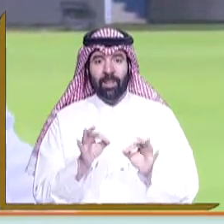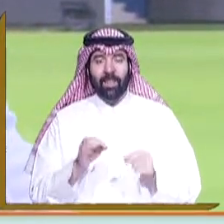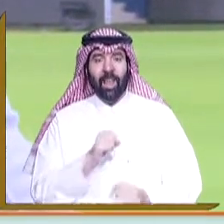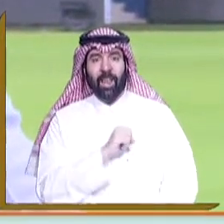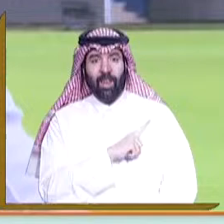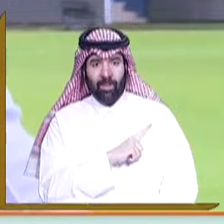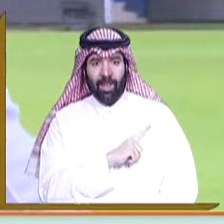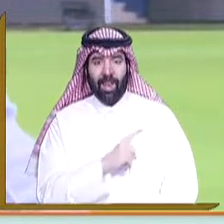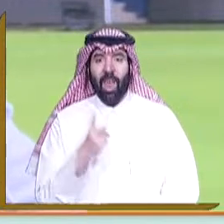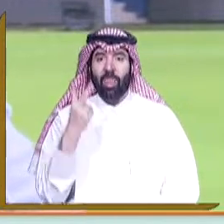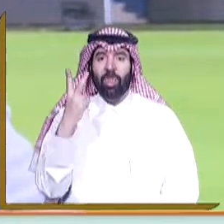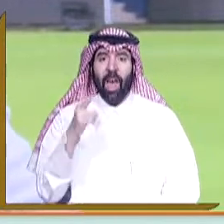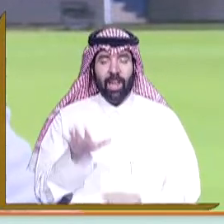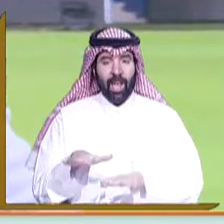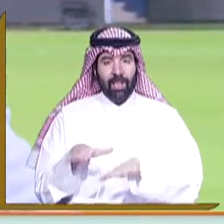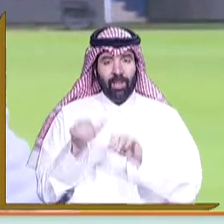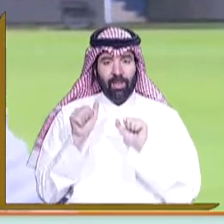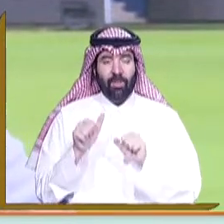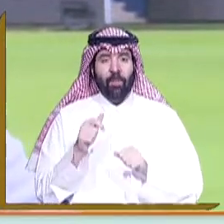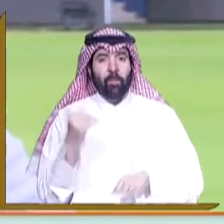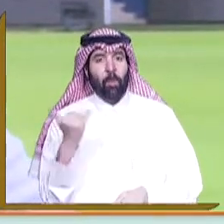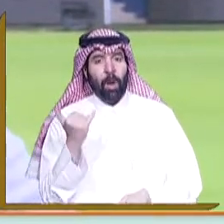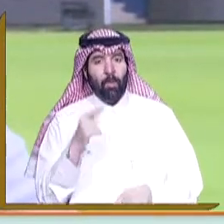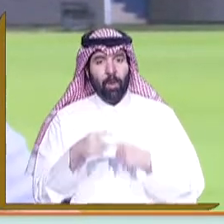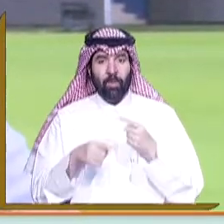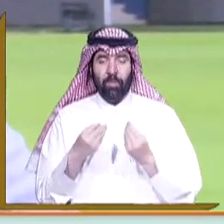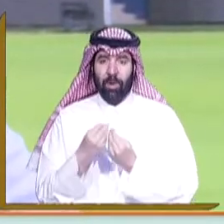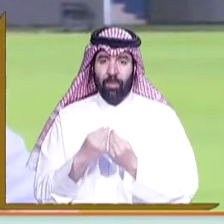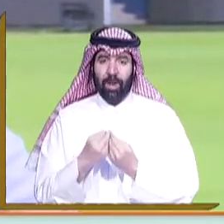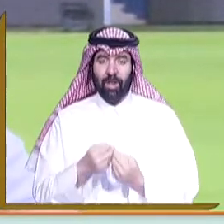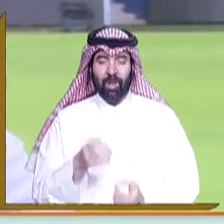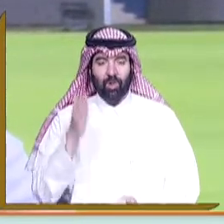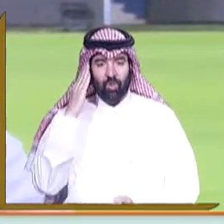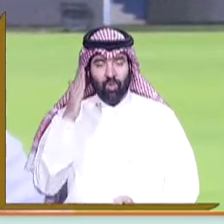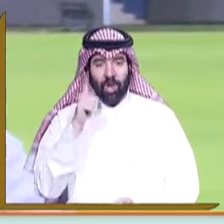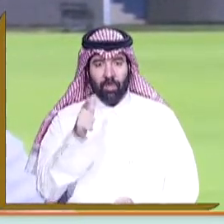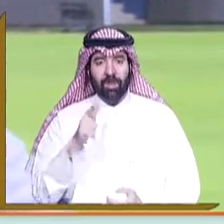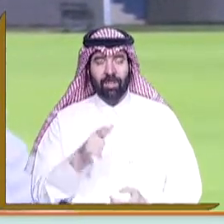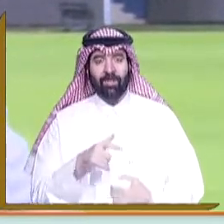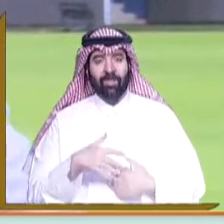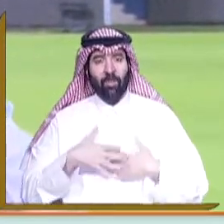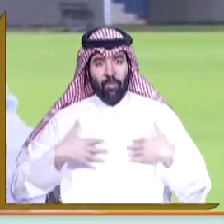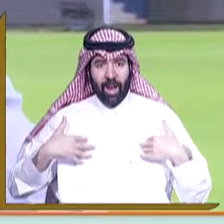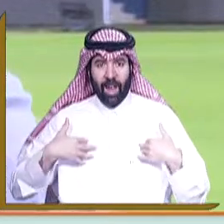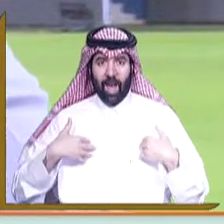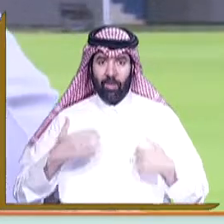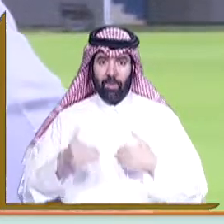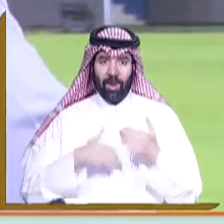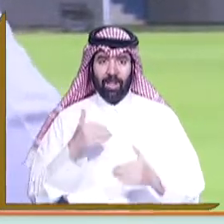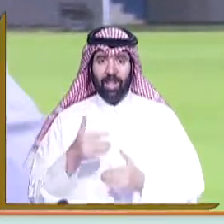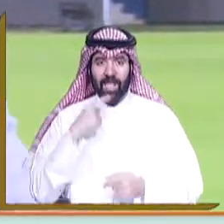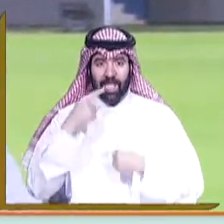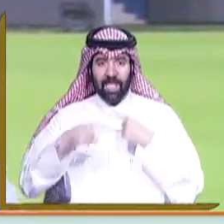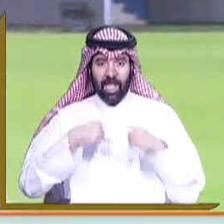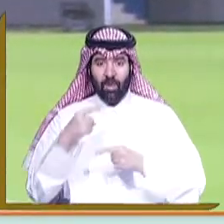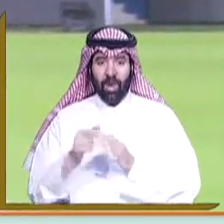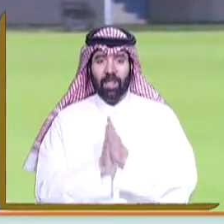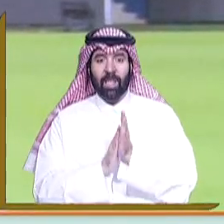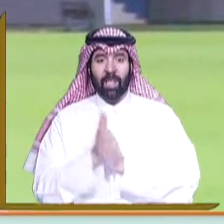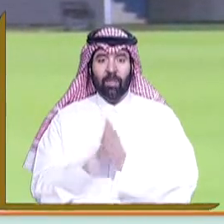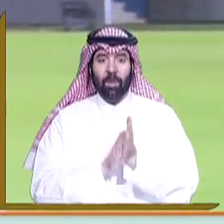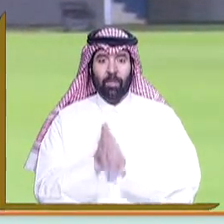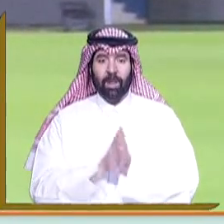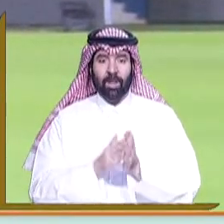بالدفعة الثانية من خريجين هذا البرنامج. فصراحة الفرحة يعني بعد جهد كل السنين،